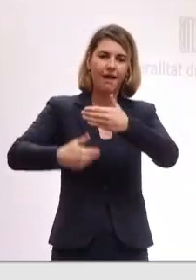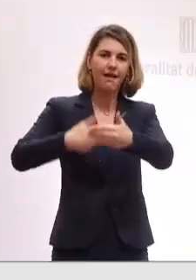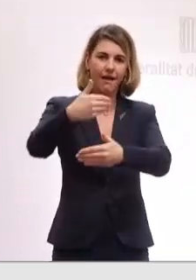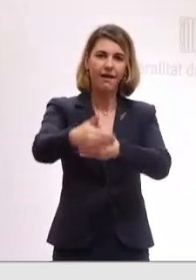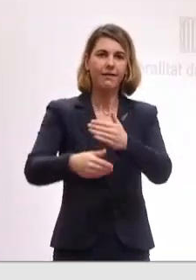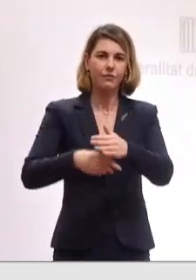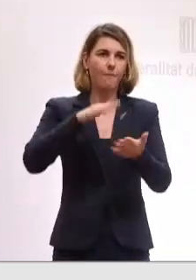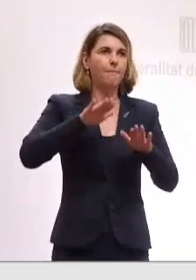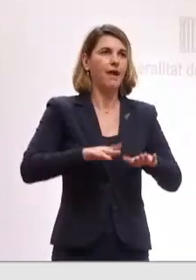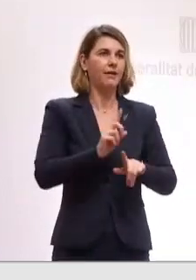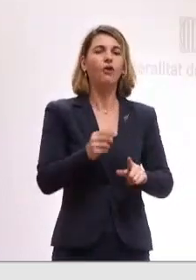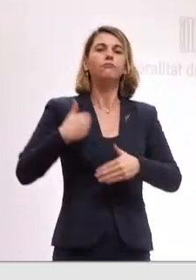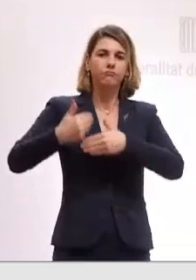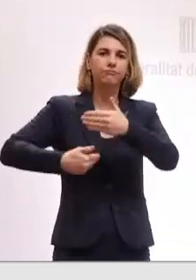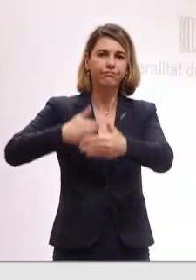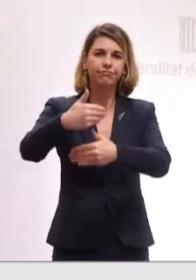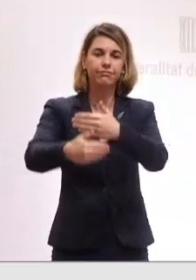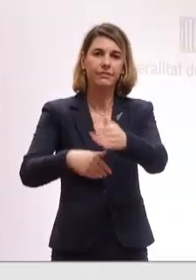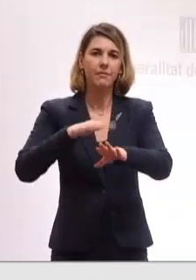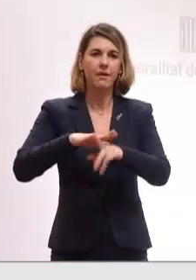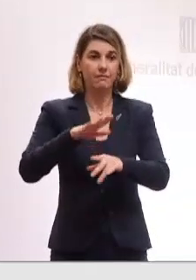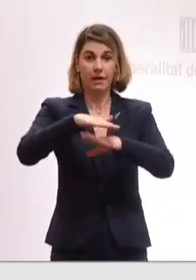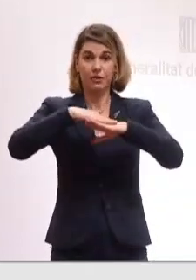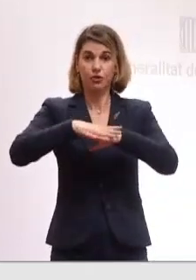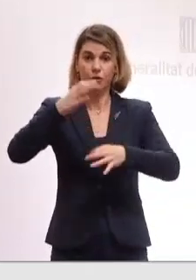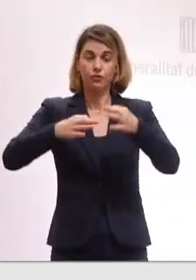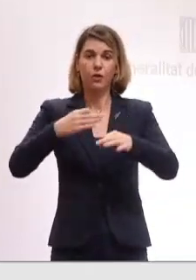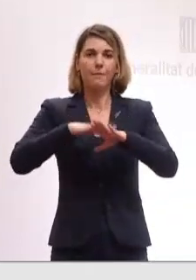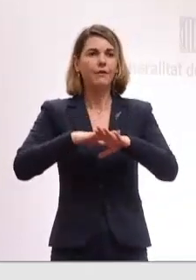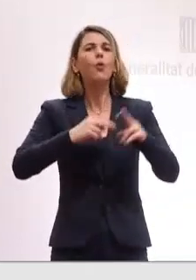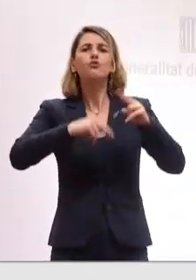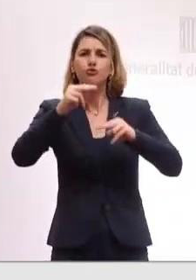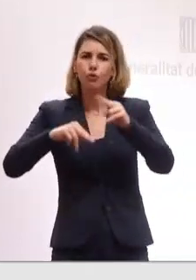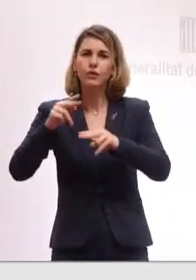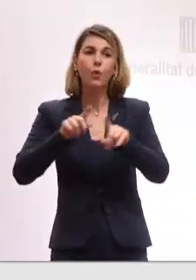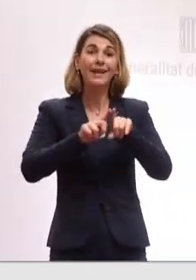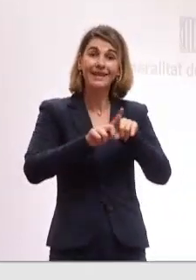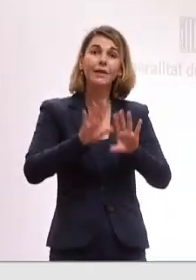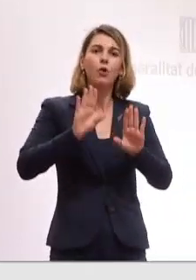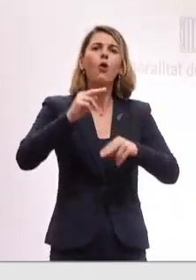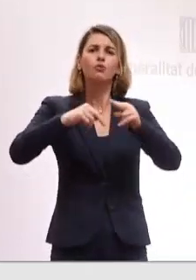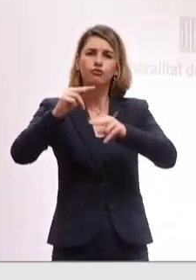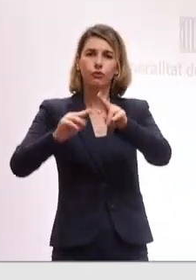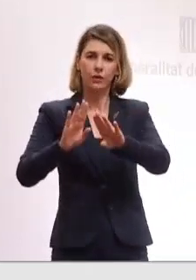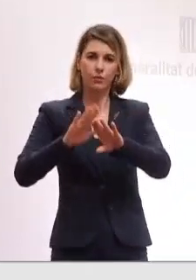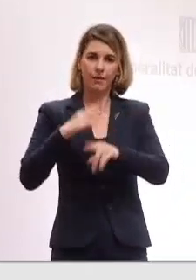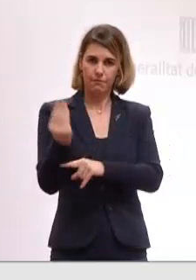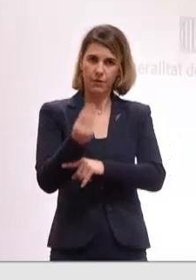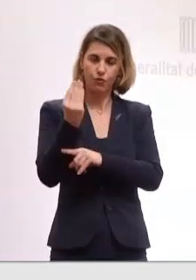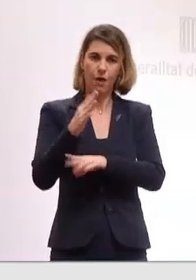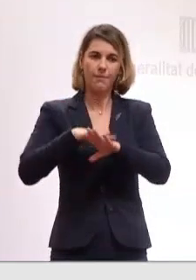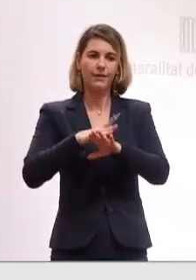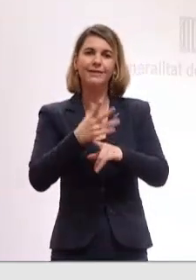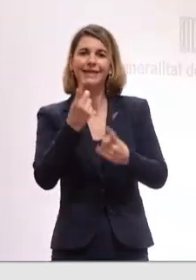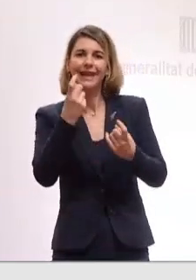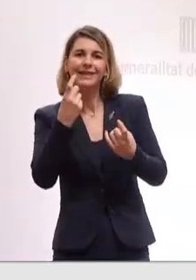de l'Administració de Justícia amb una posició constructiva, crítica, però constructiva, per intentar